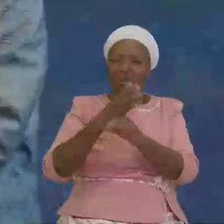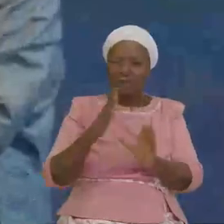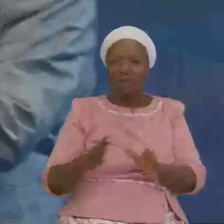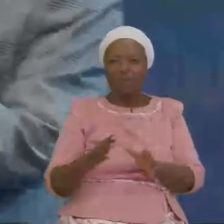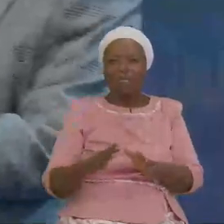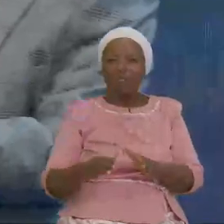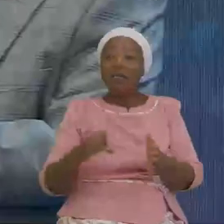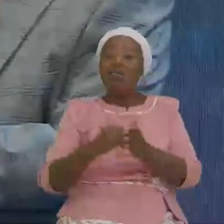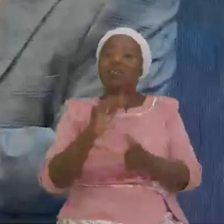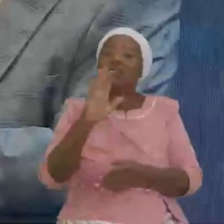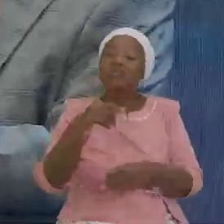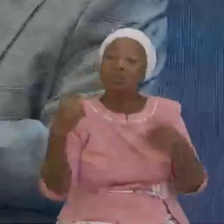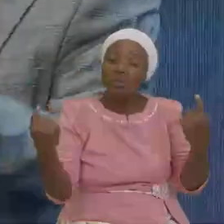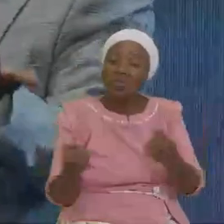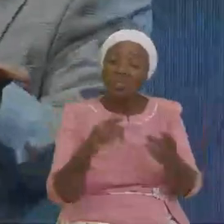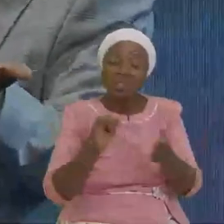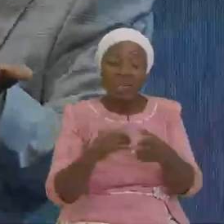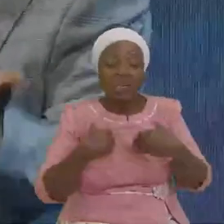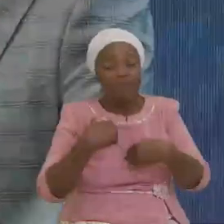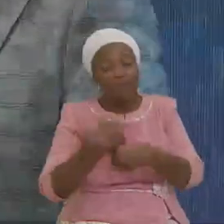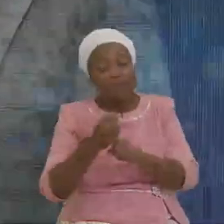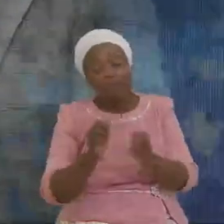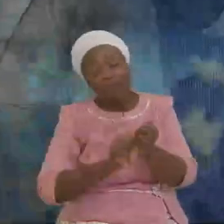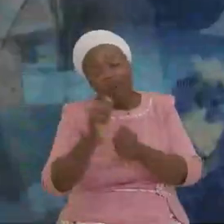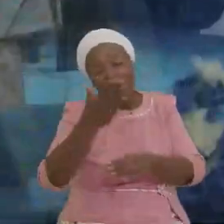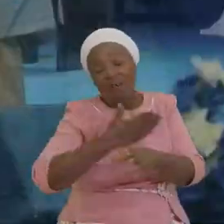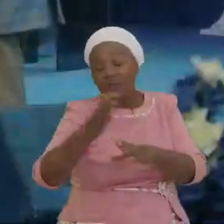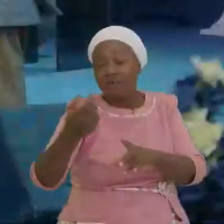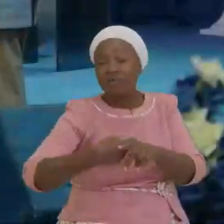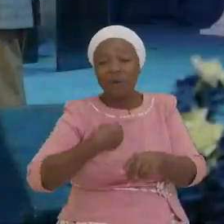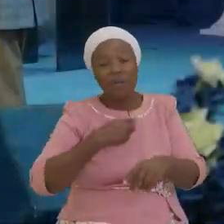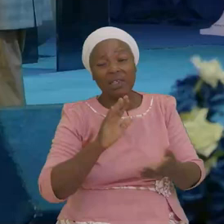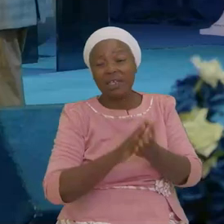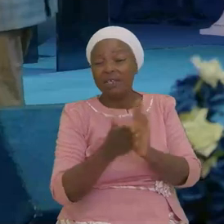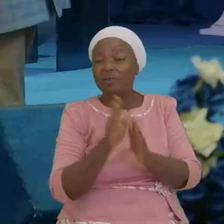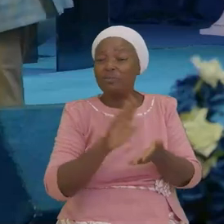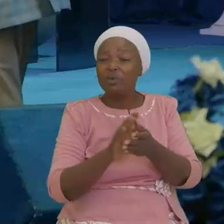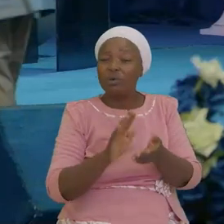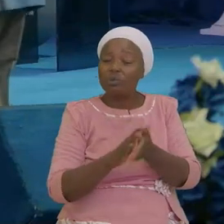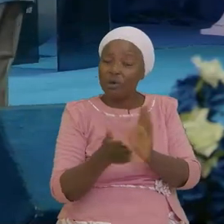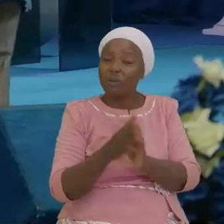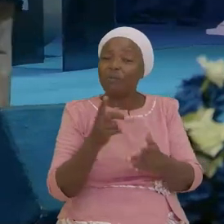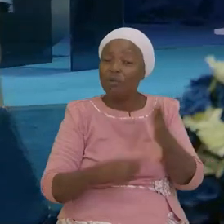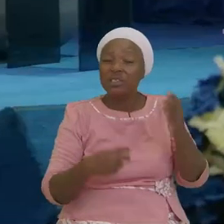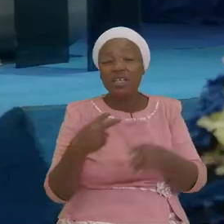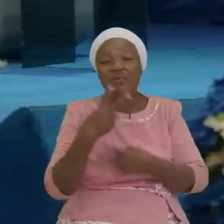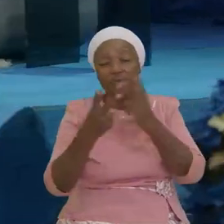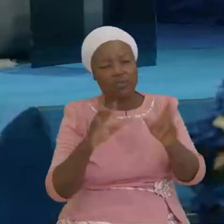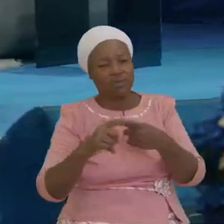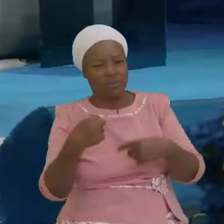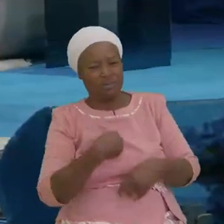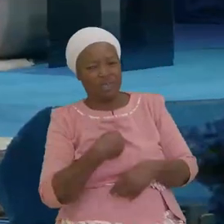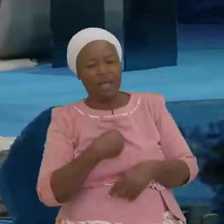Après tout, je suis ton créateur. Ce sont tes péchés qui t'ont éloigné de moi et tu es devenu